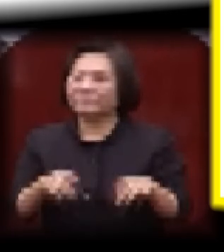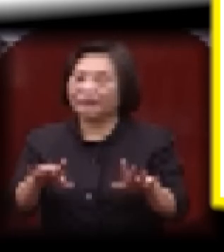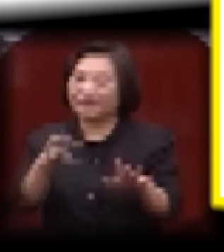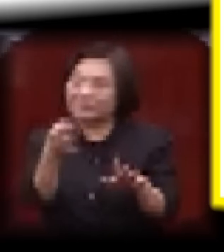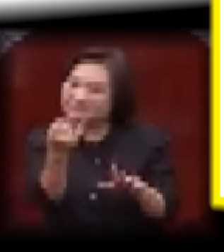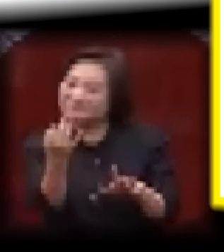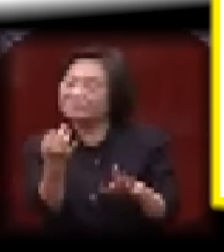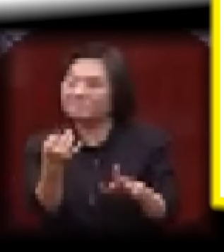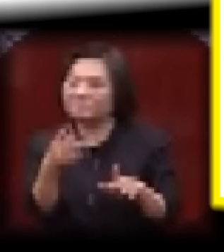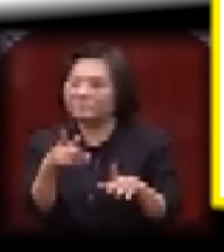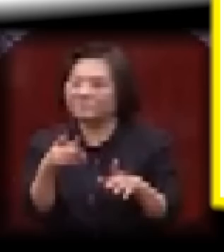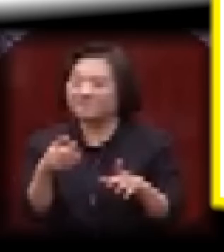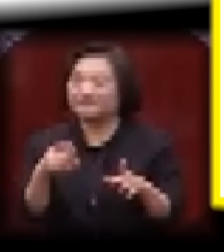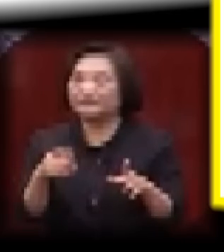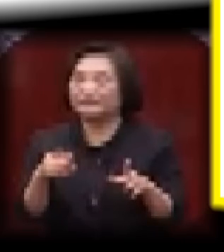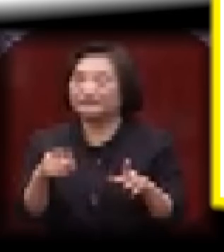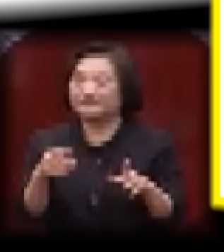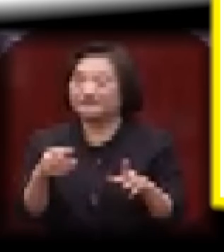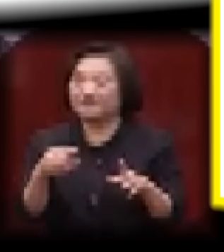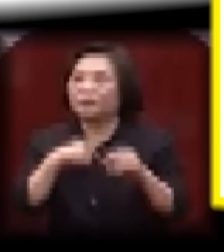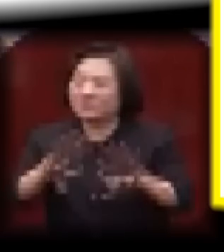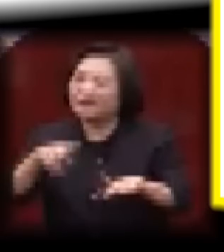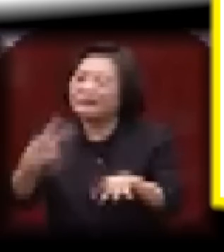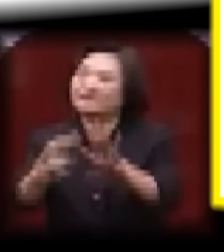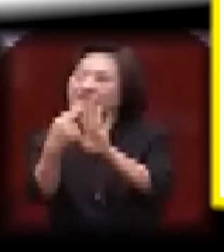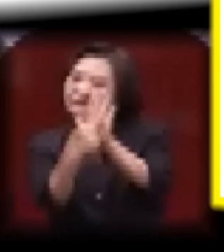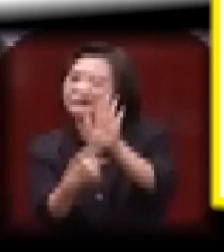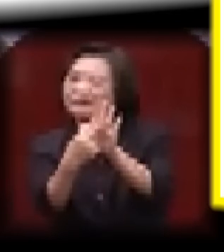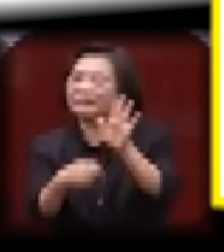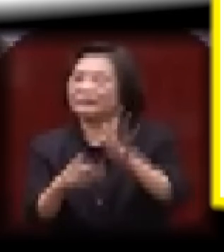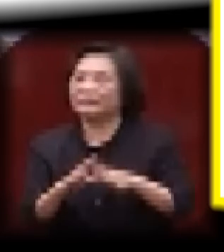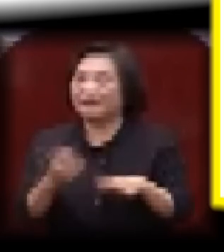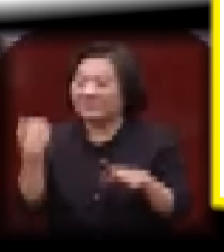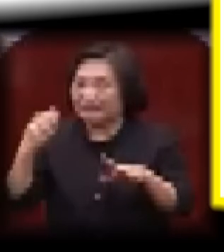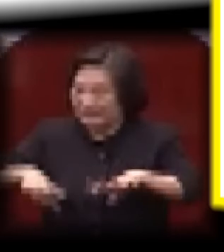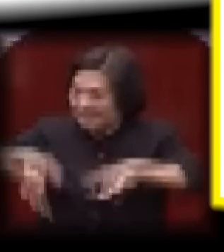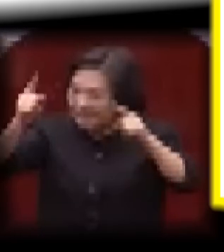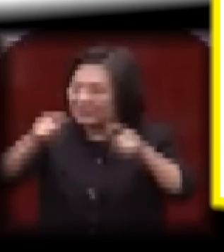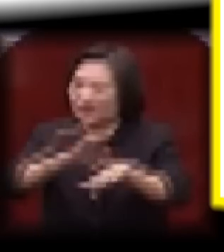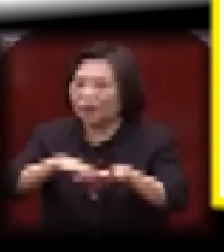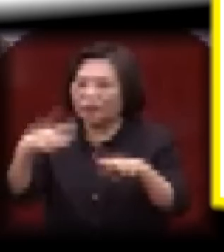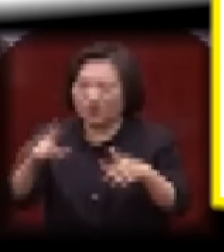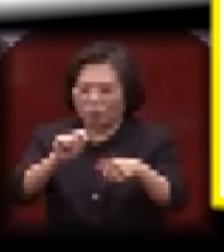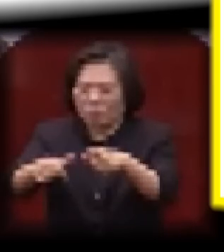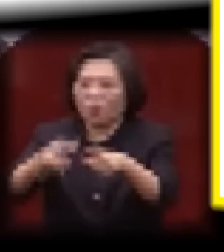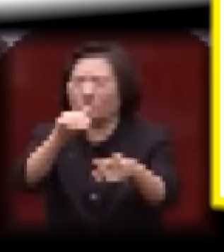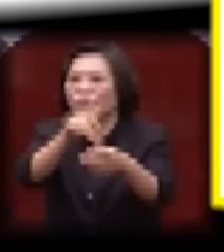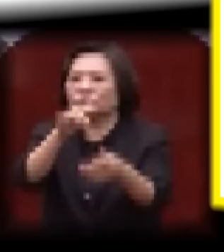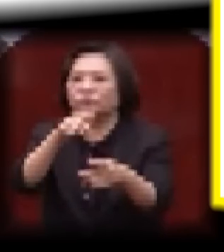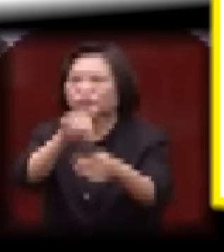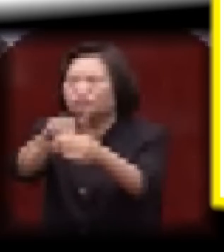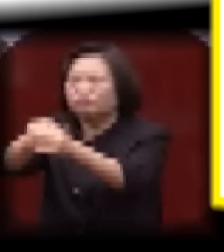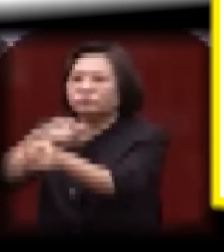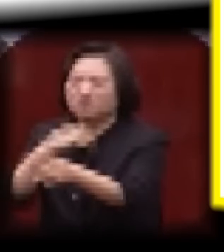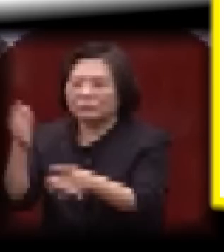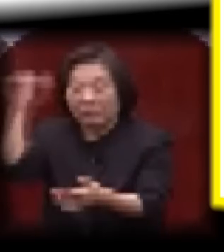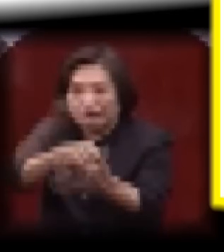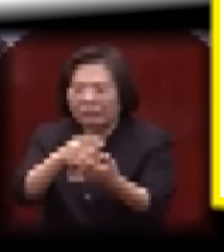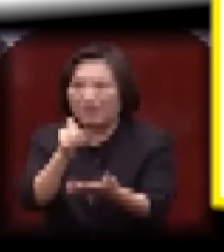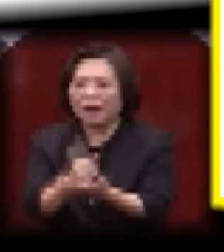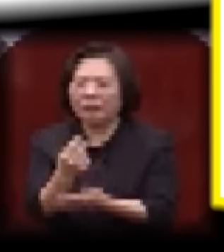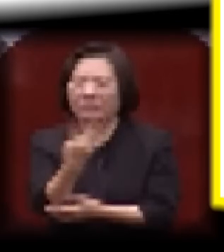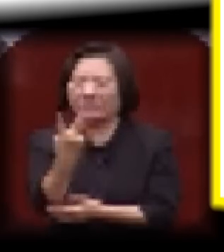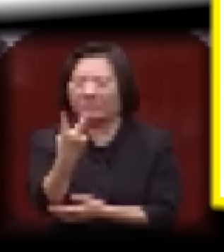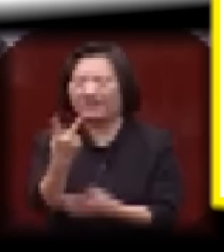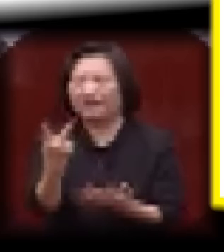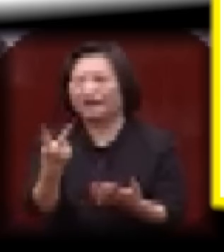标排出顺序。那这个地方也要说明，其实我们一开始是想说应该会有更多的公司来申请，不过最后只有两家。我想这个还是有几个问